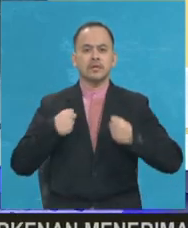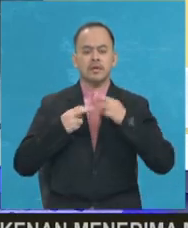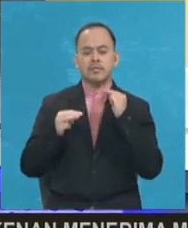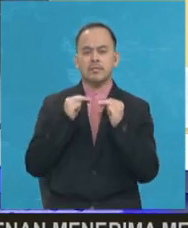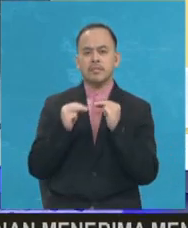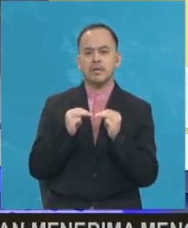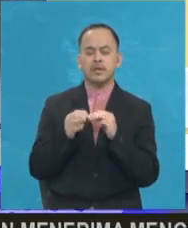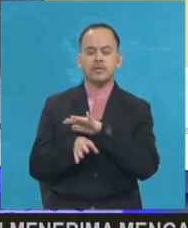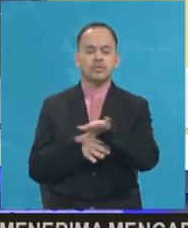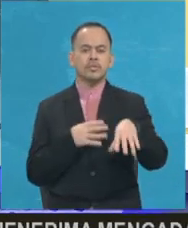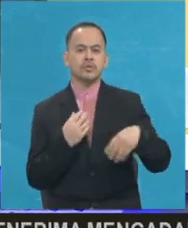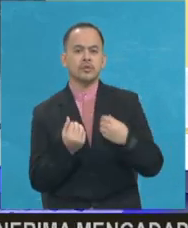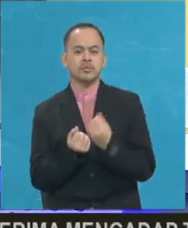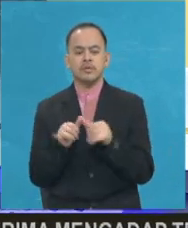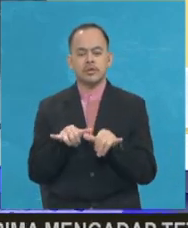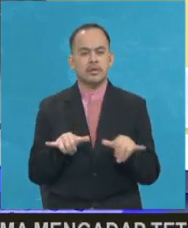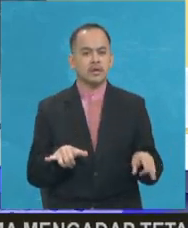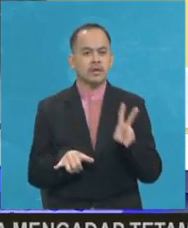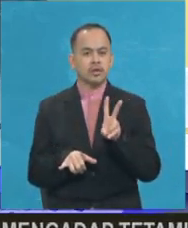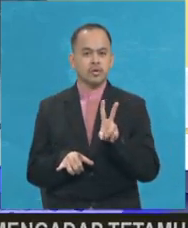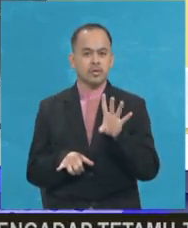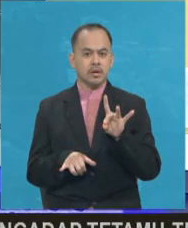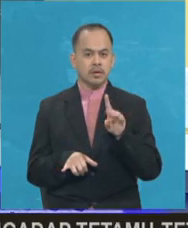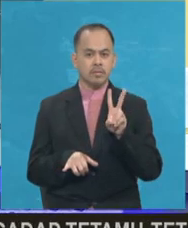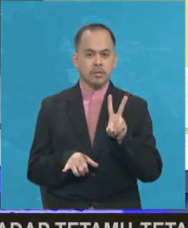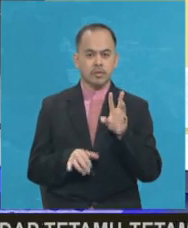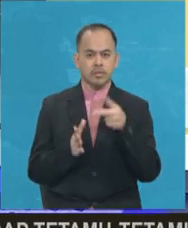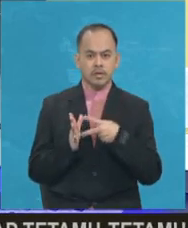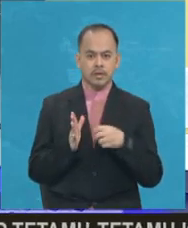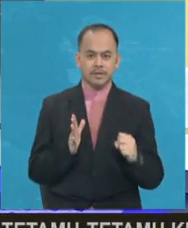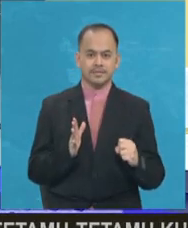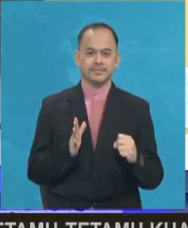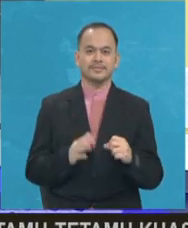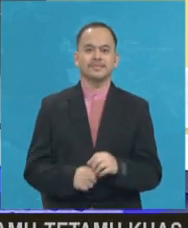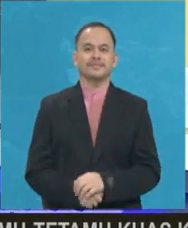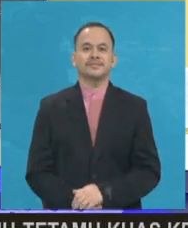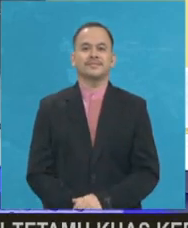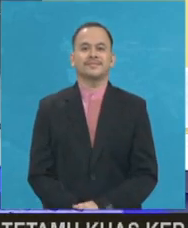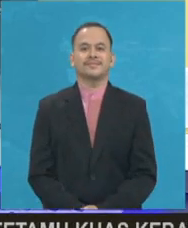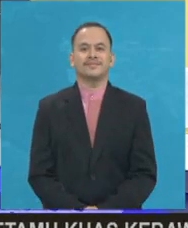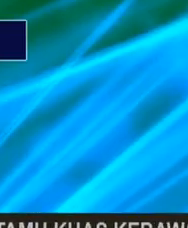memaklumkan jumlah keseluruhan keygen kekal 282 QS